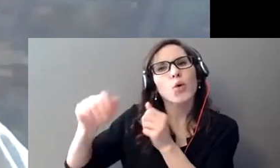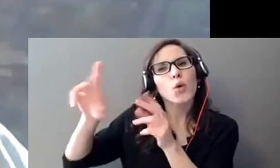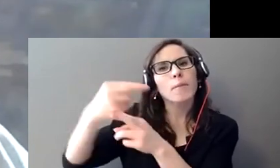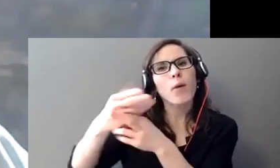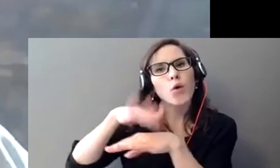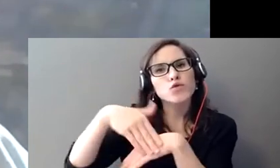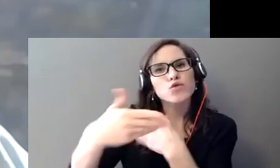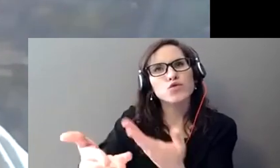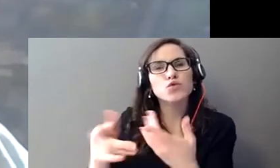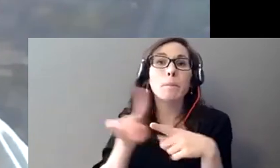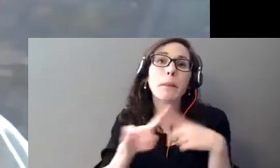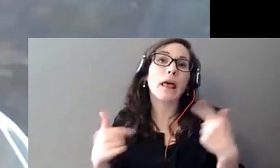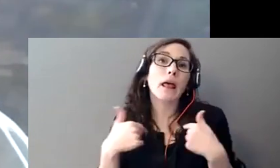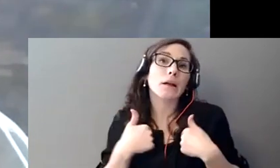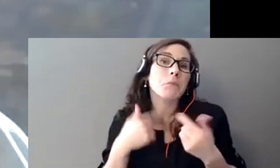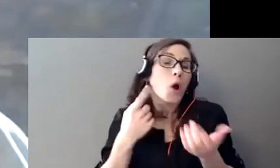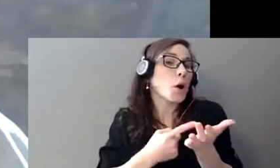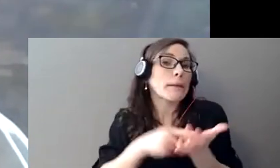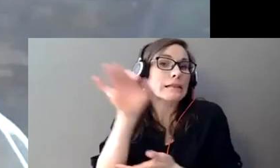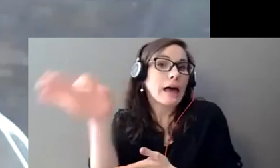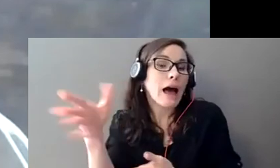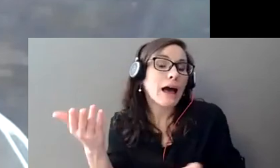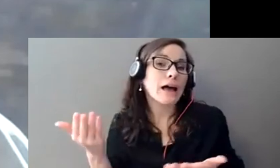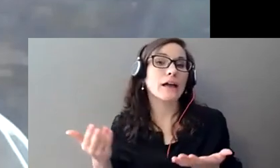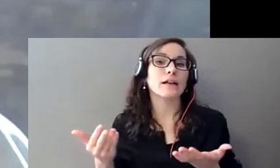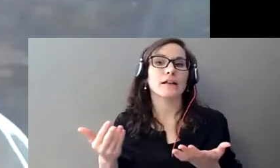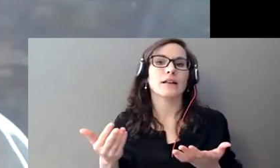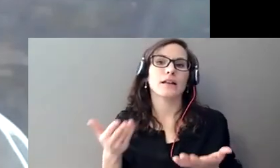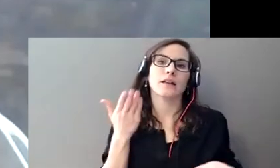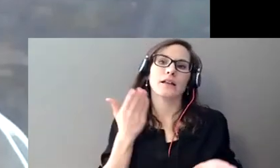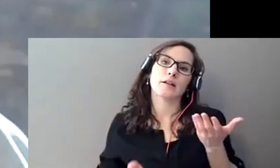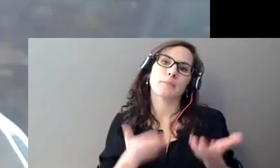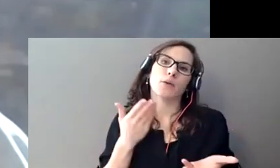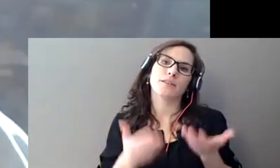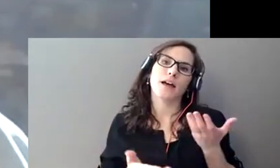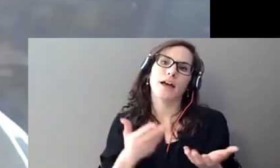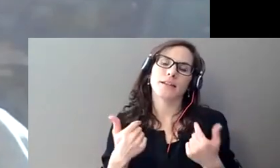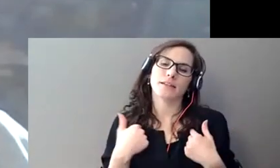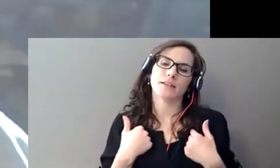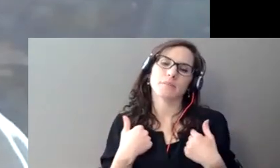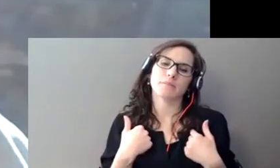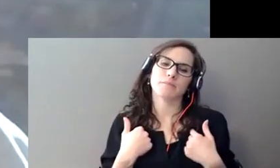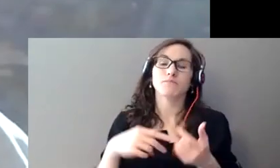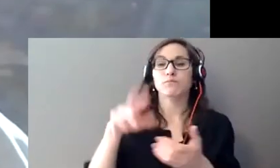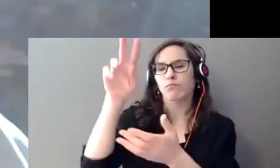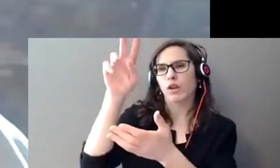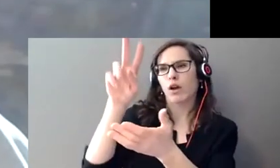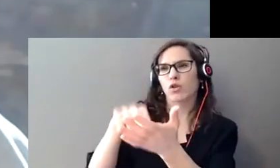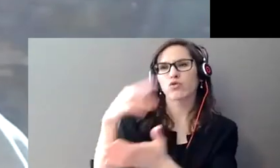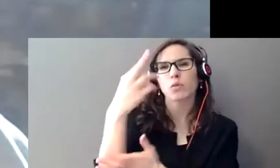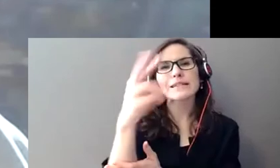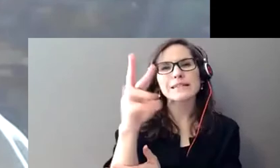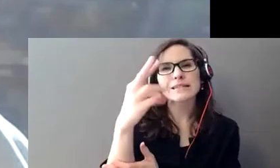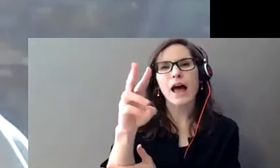chose que je dirais c'est peut-être qu'à l'arrivée en 2016 de l'équipe de la gouvernance